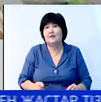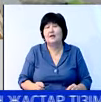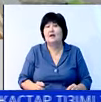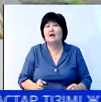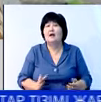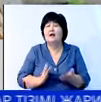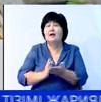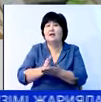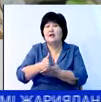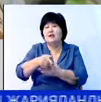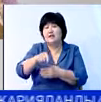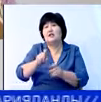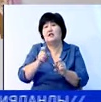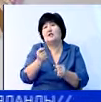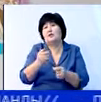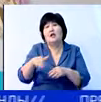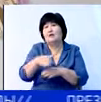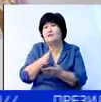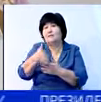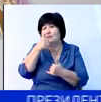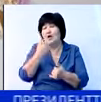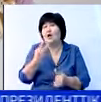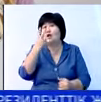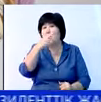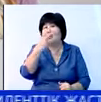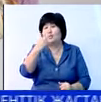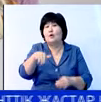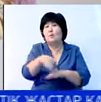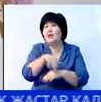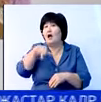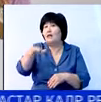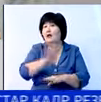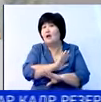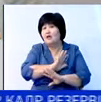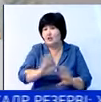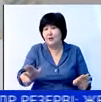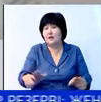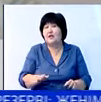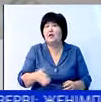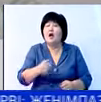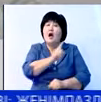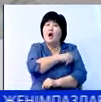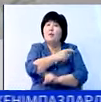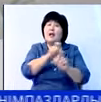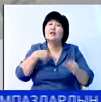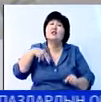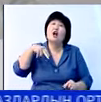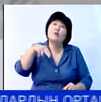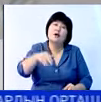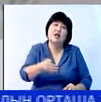подъезға шығып отырам жамалы. Екі жыл болды далаға шықпаған. Больницаға барайын